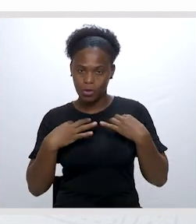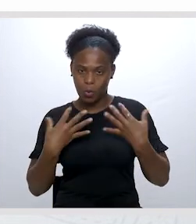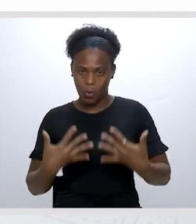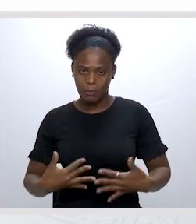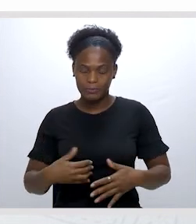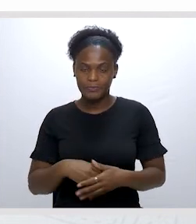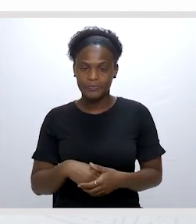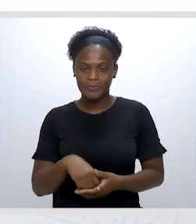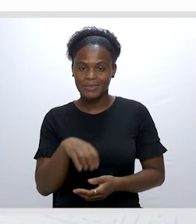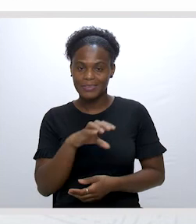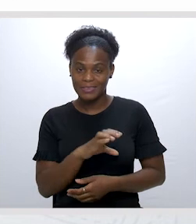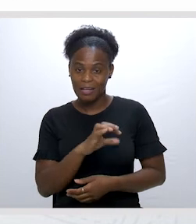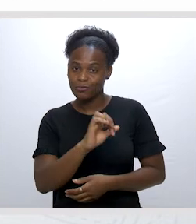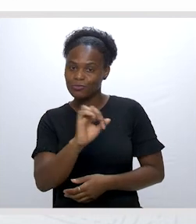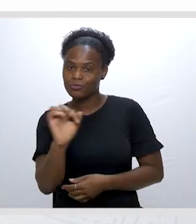C,